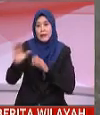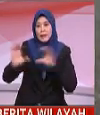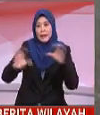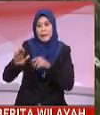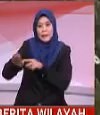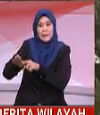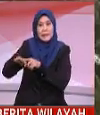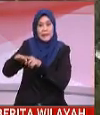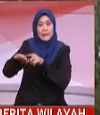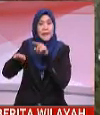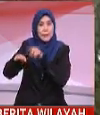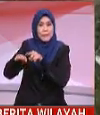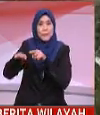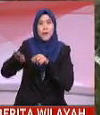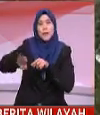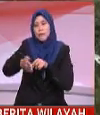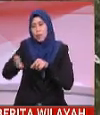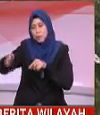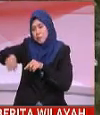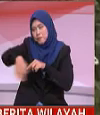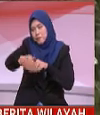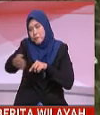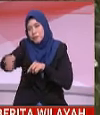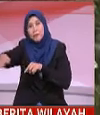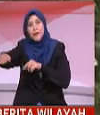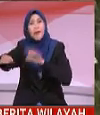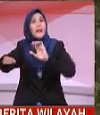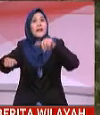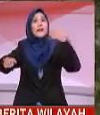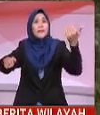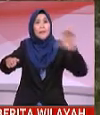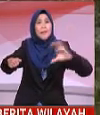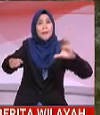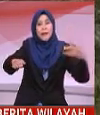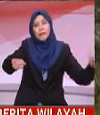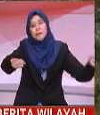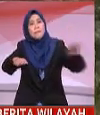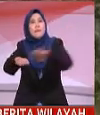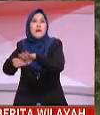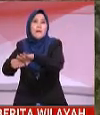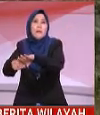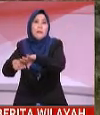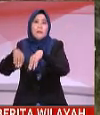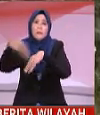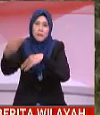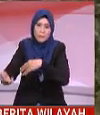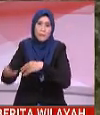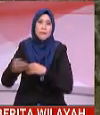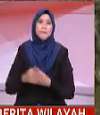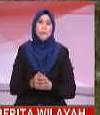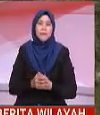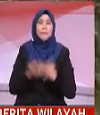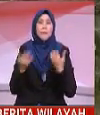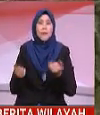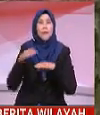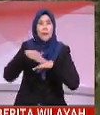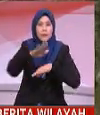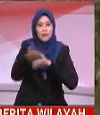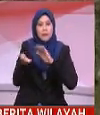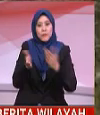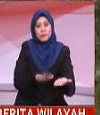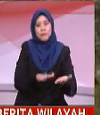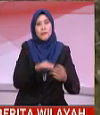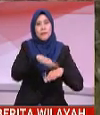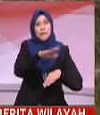dan memasuki laluan bertentangan telah dilanggar sebuah lagi kenderaan lain. Mayat mangsa dihantar ke unit forensik